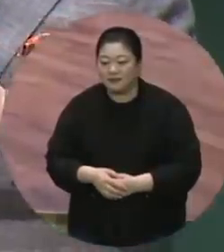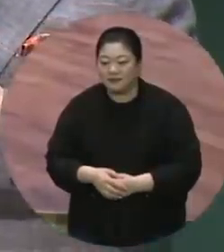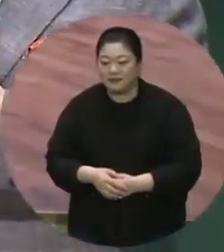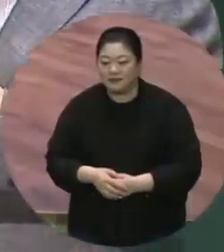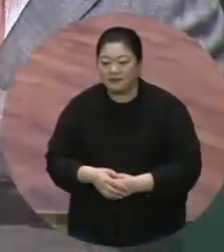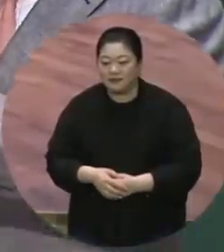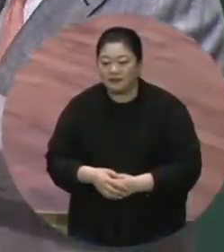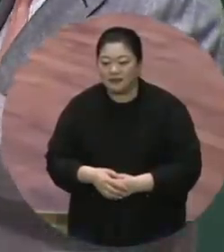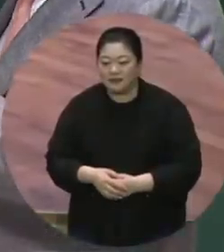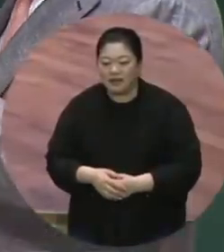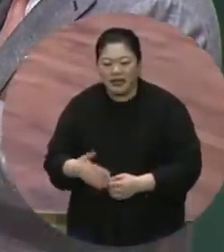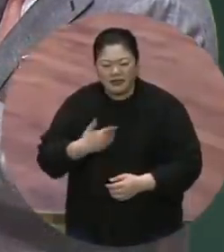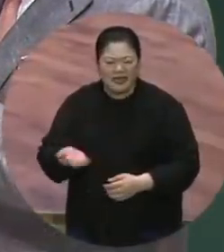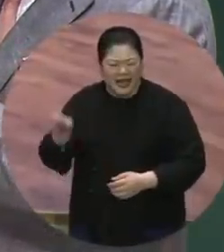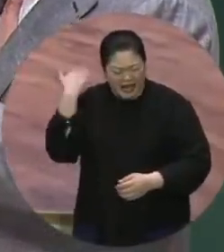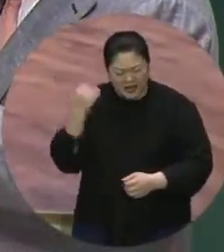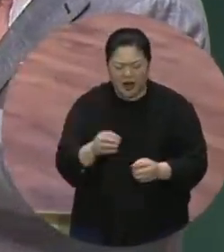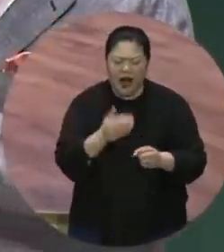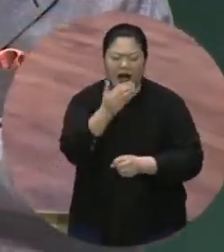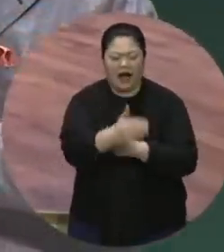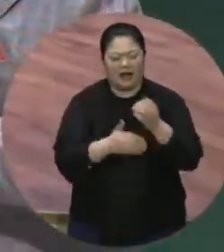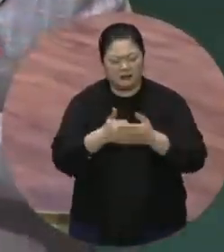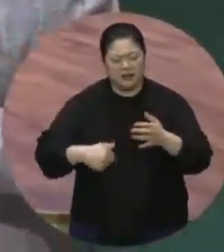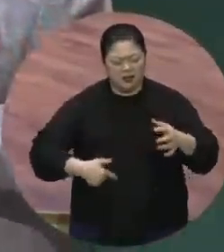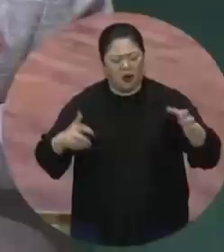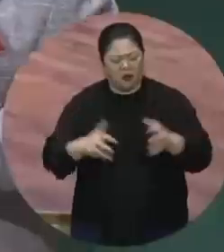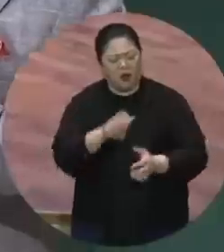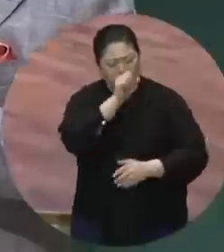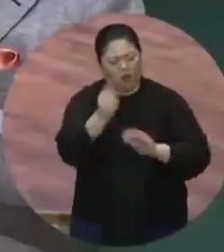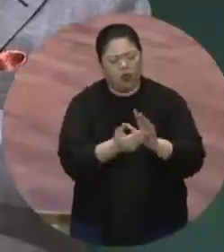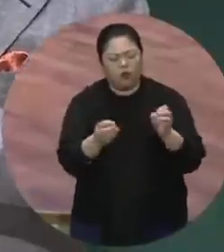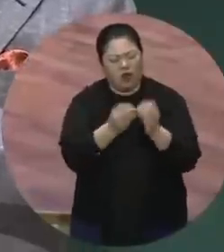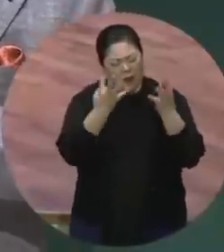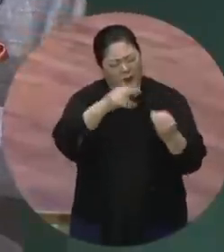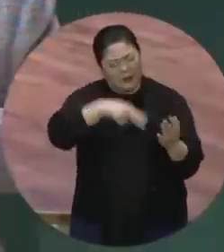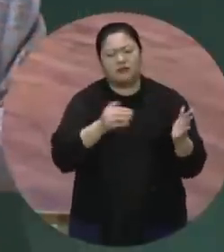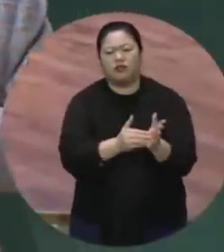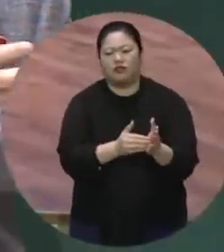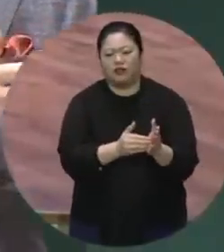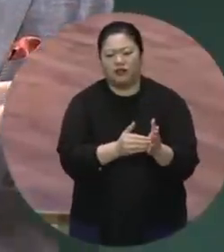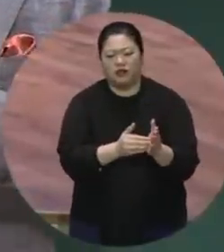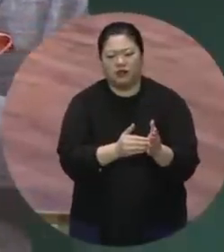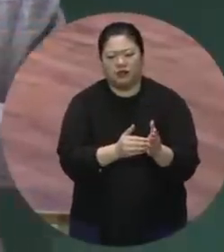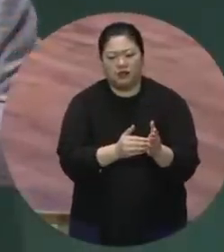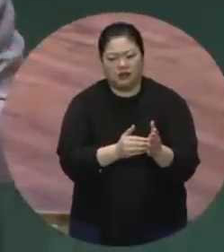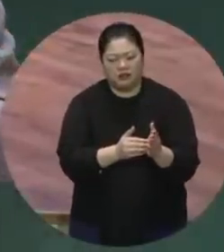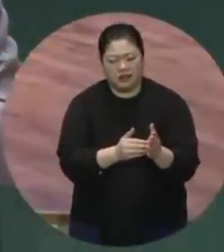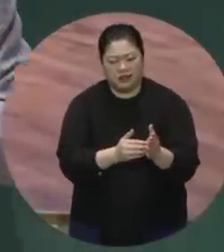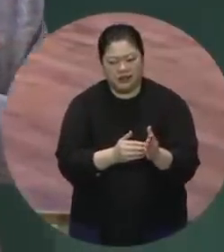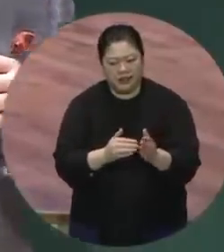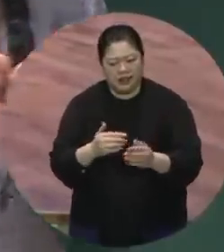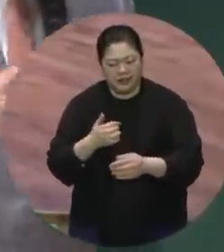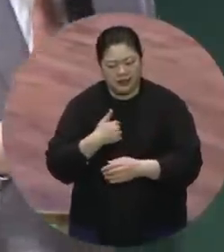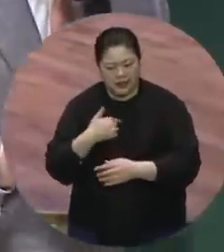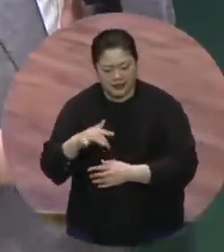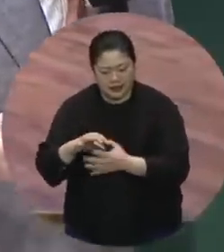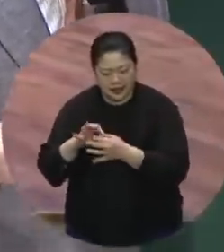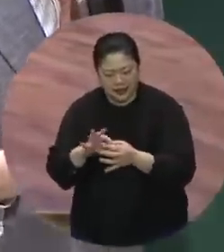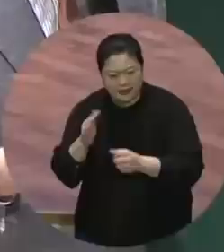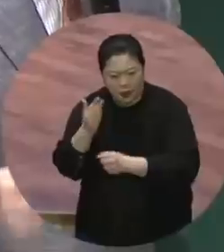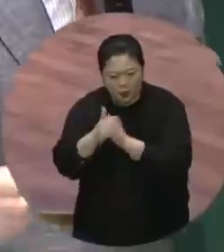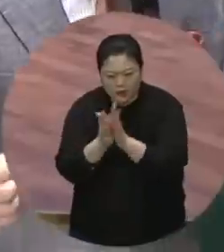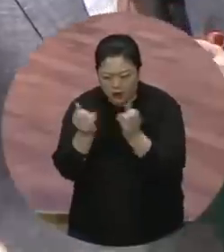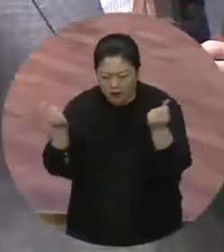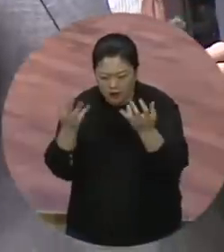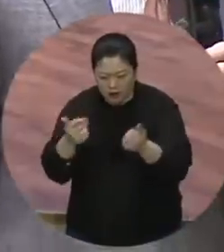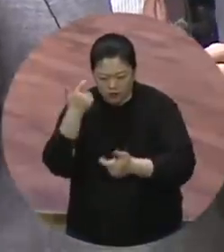이렇게 모든 것을 합력 선을 이루시구나. 자, 이제 오늘 암송 한번 합니다. 말씀이 소개해드려야 되는데.